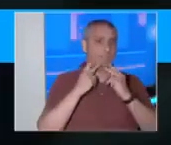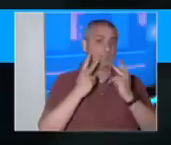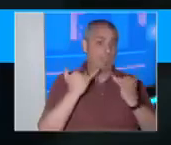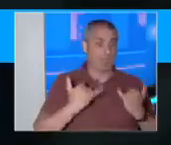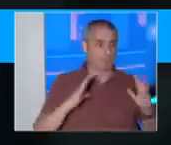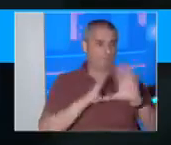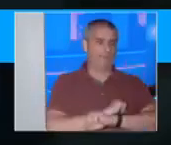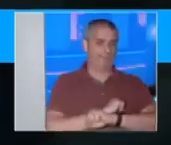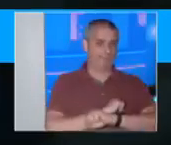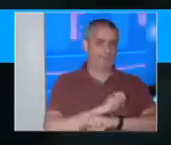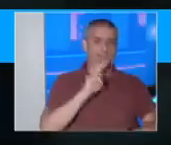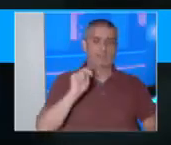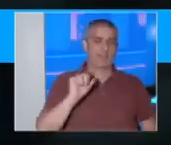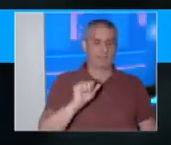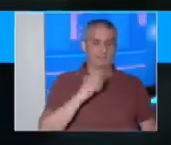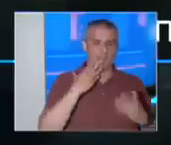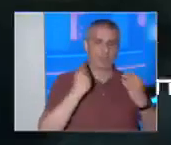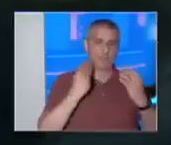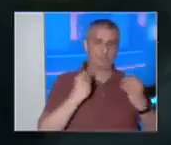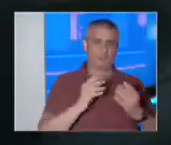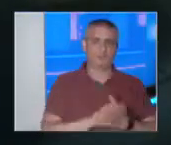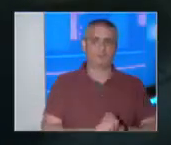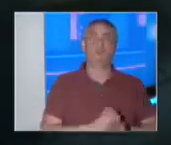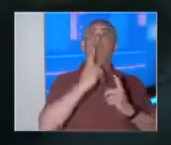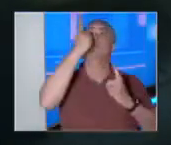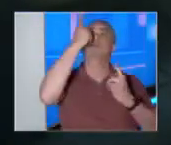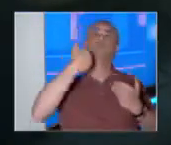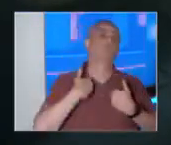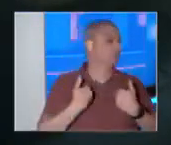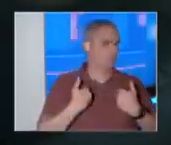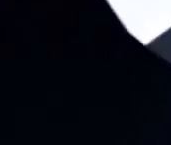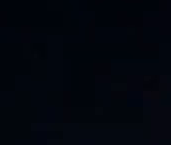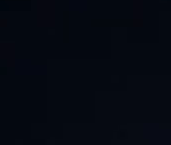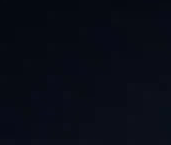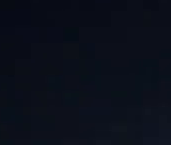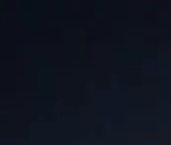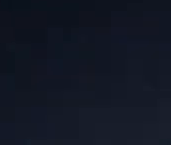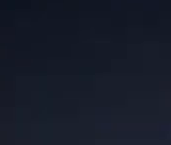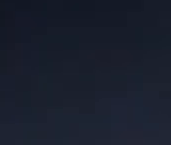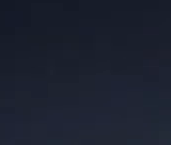כבר הערב. נתנאל אייזק, תודה רבה. שהקדוש ברוך הוא יעזור לנו.